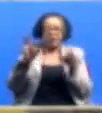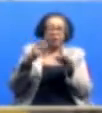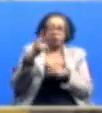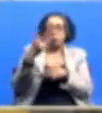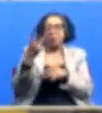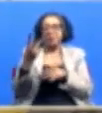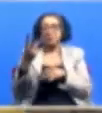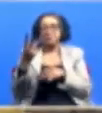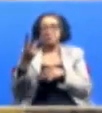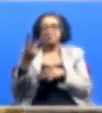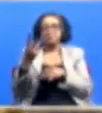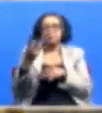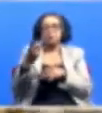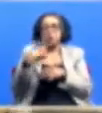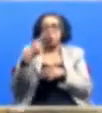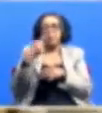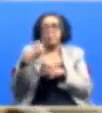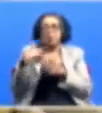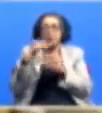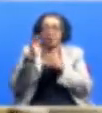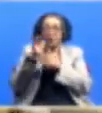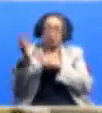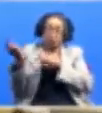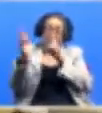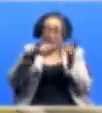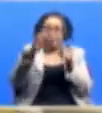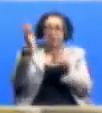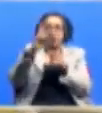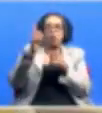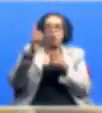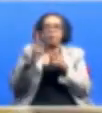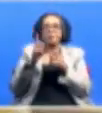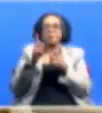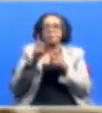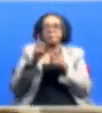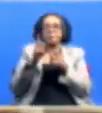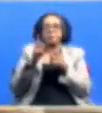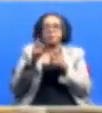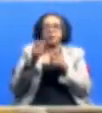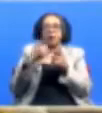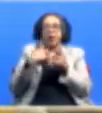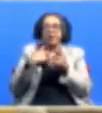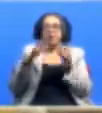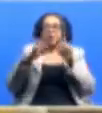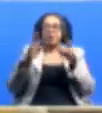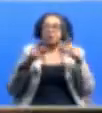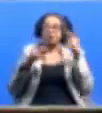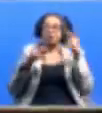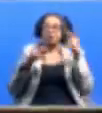ambao kidogo nitawaita pale Nairobi waje trials Badhari United, na already niko na vijana wawili ambao nimechukua.